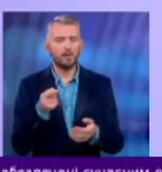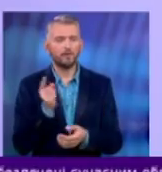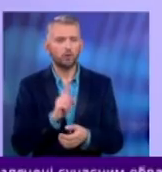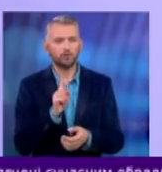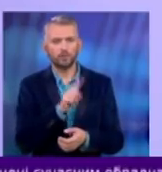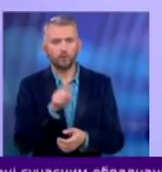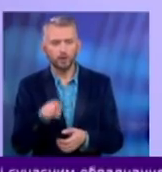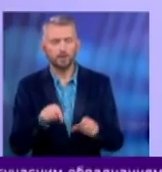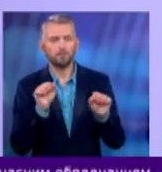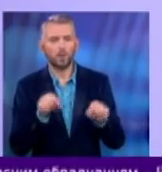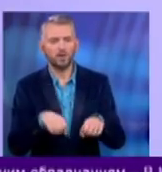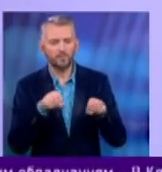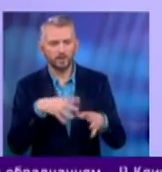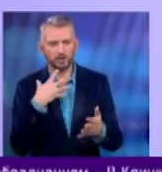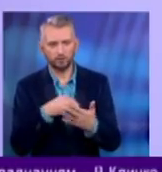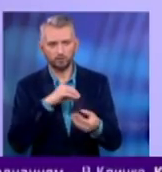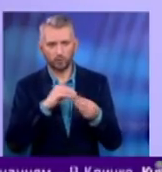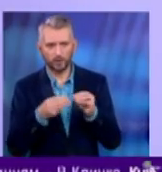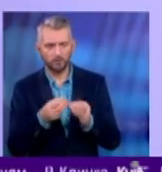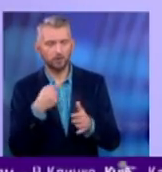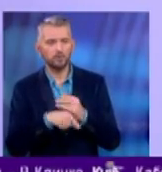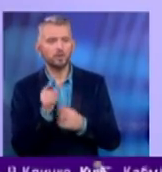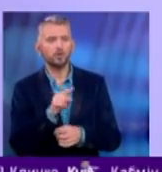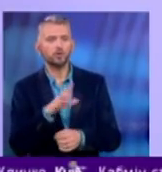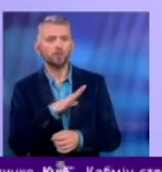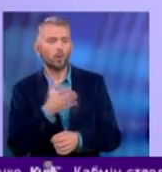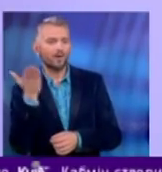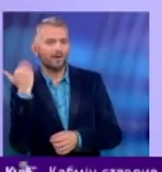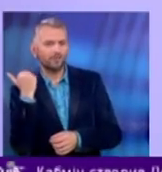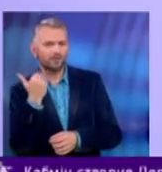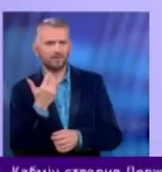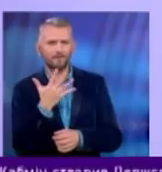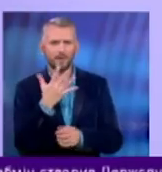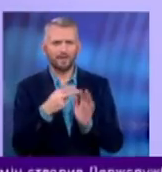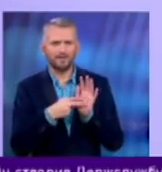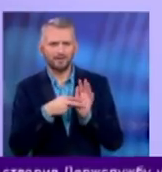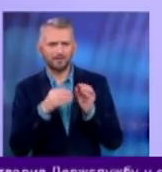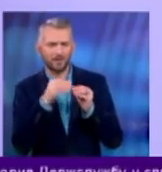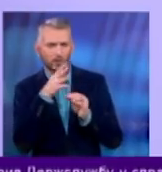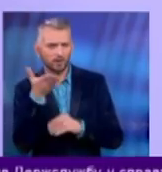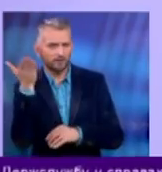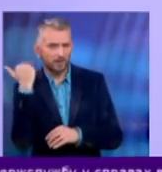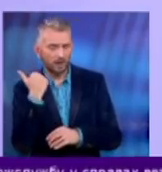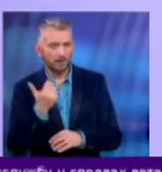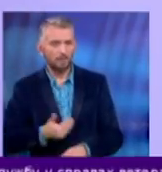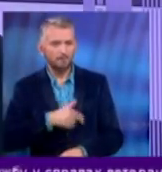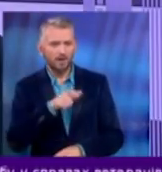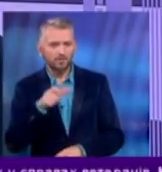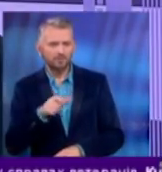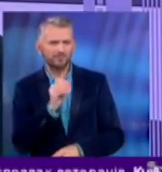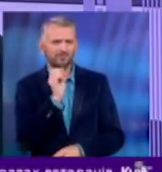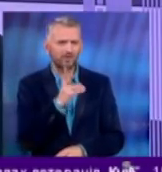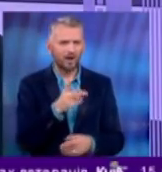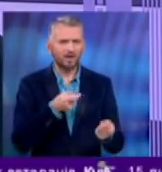вони могли вирішити свої проблеми. Тому що то, що було раніше, коли там 5-7 років, 10 років тому назад, мешканець, щоб вже